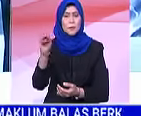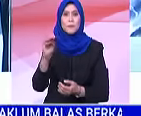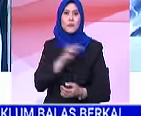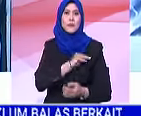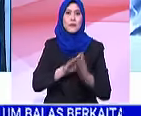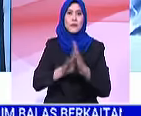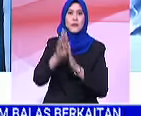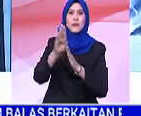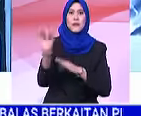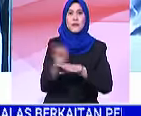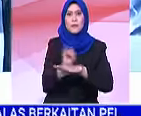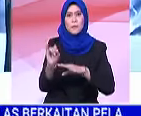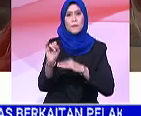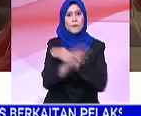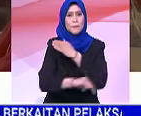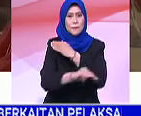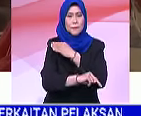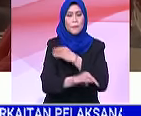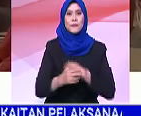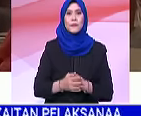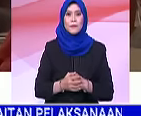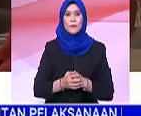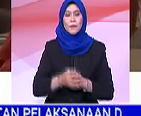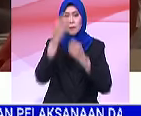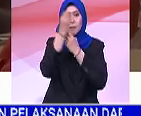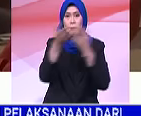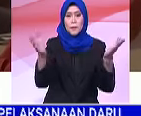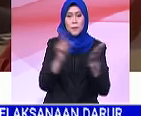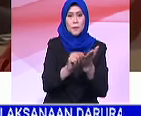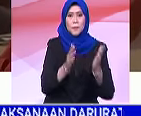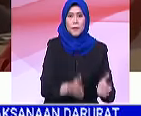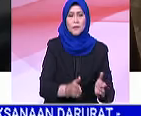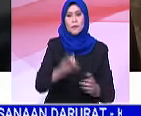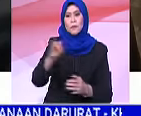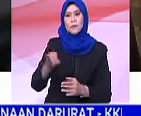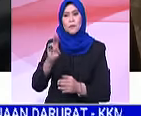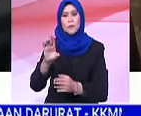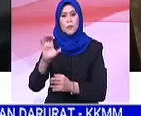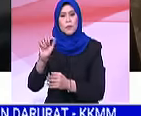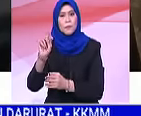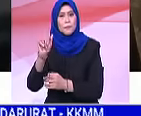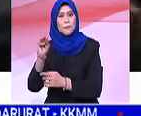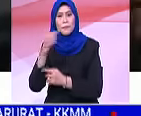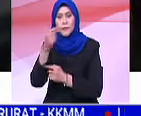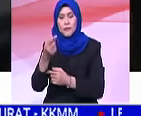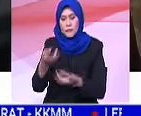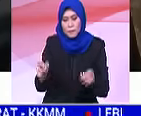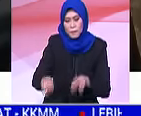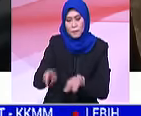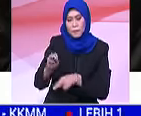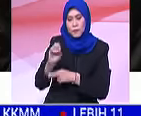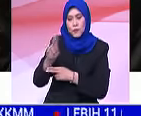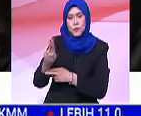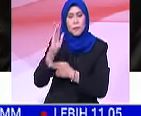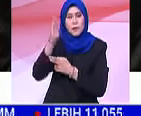Menteri Pembangunan Perindustrian Negeri. Bercakap kepada pemberita, Datuk Dr. Joachim memberitahu MOU berkenaan akan